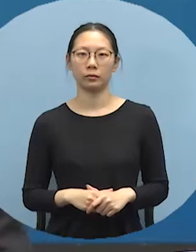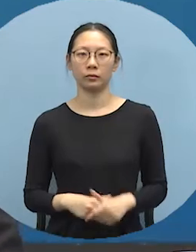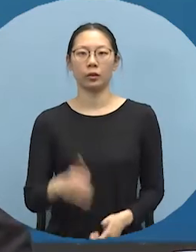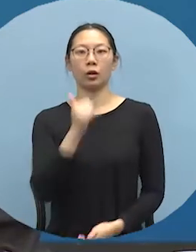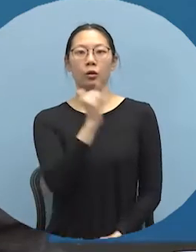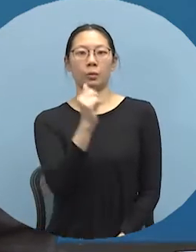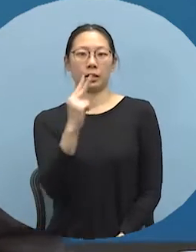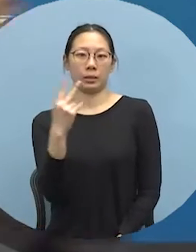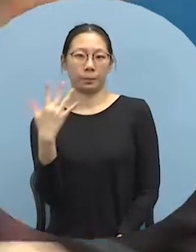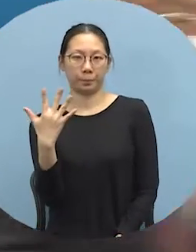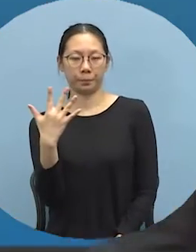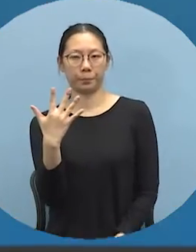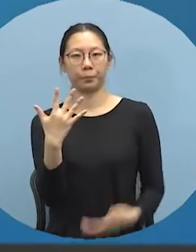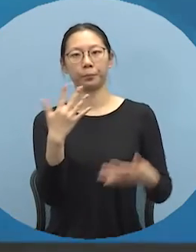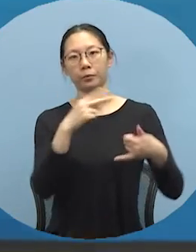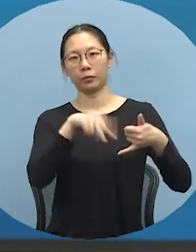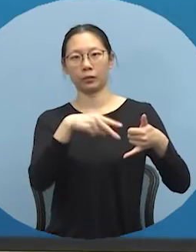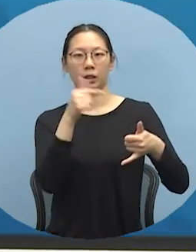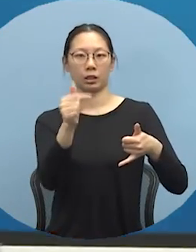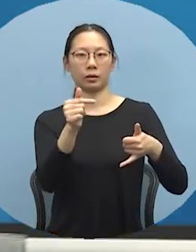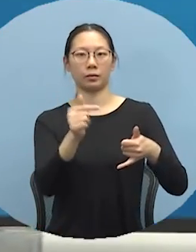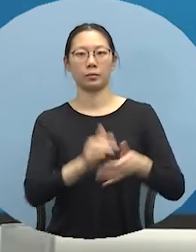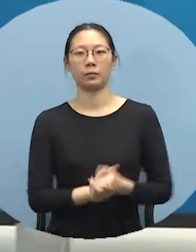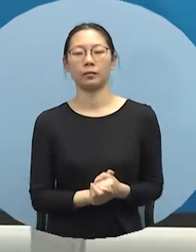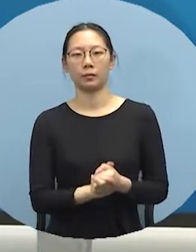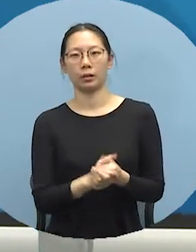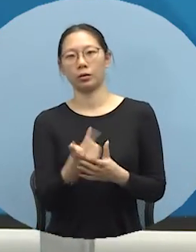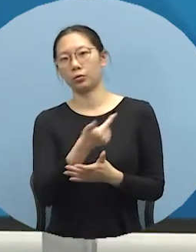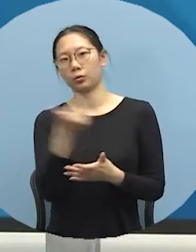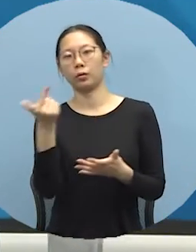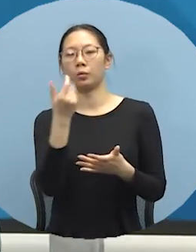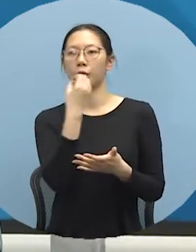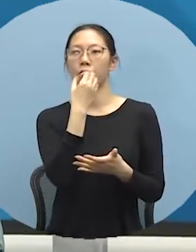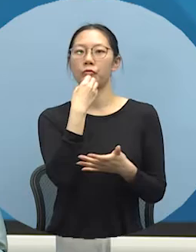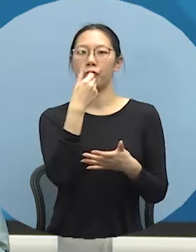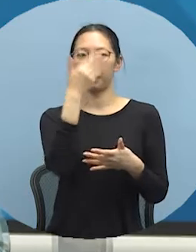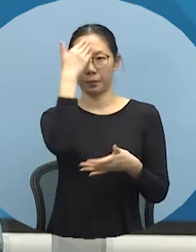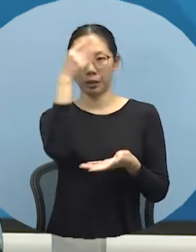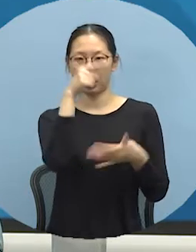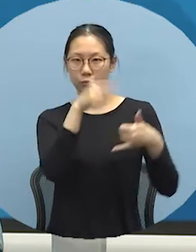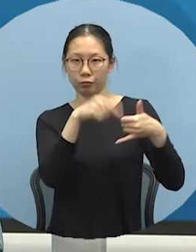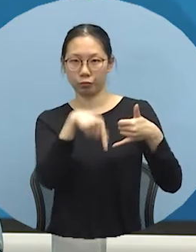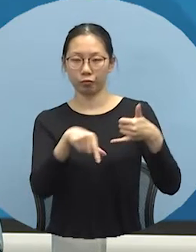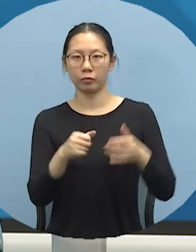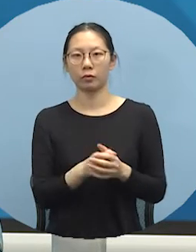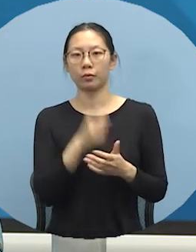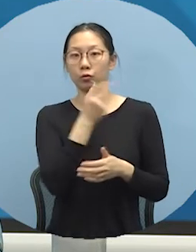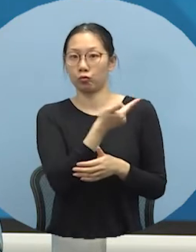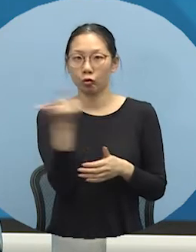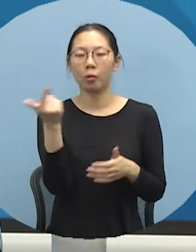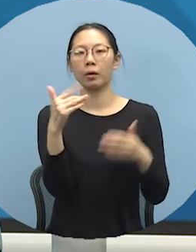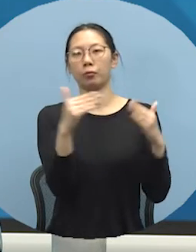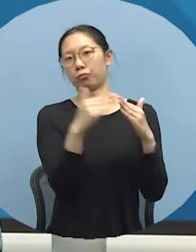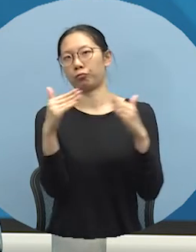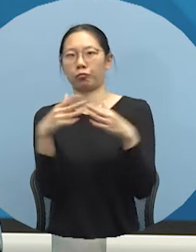有625宗個案咧係測試陽性嘅，大部分咧都係本地個案。喺啲個案入邊有好多